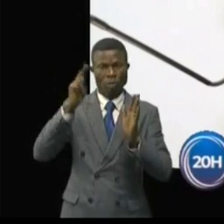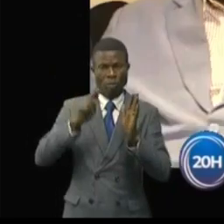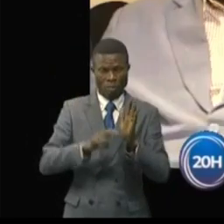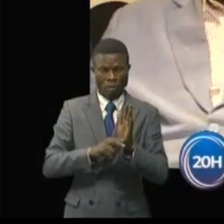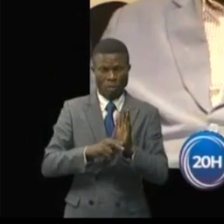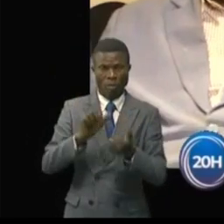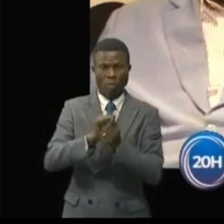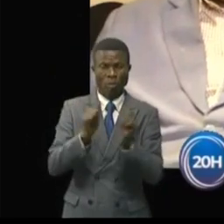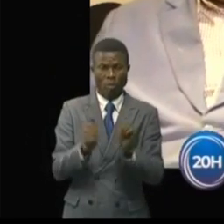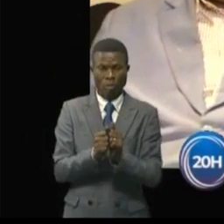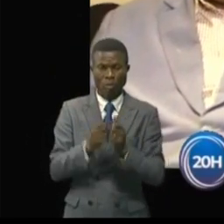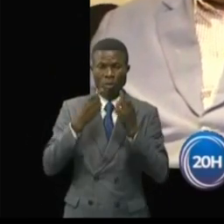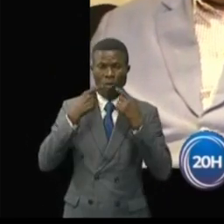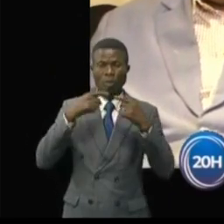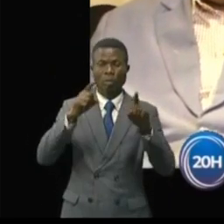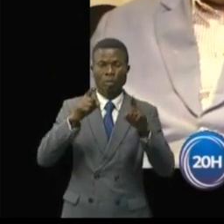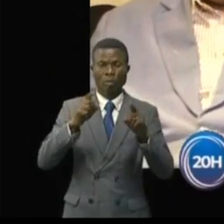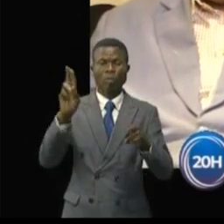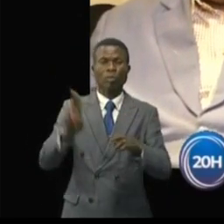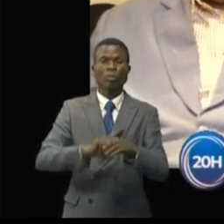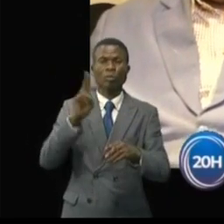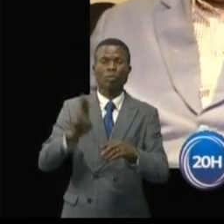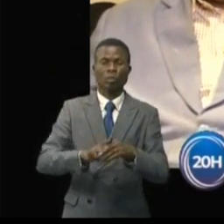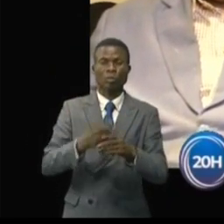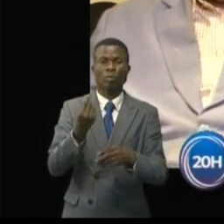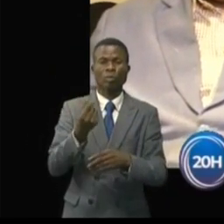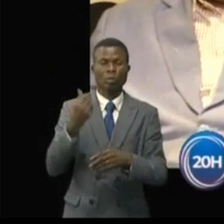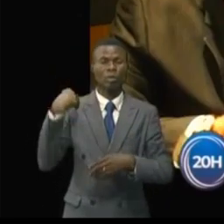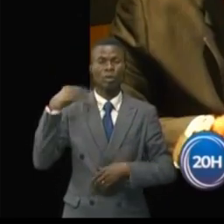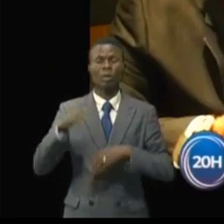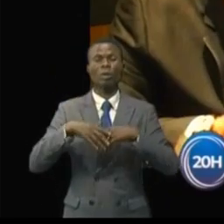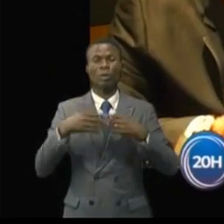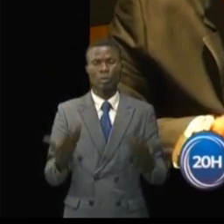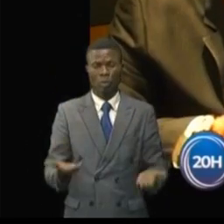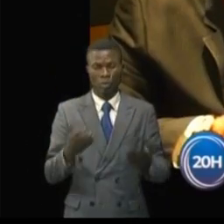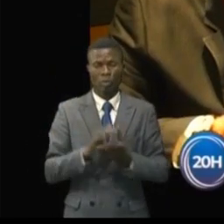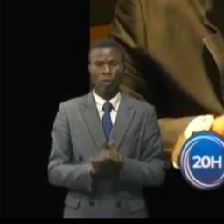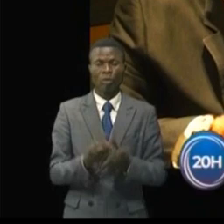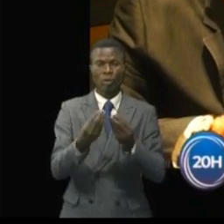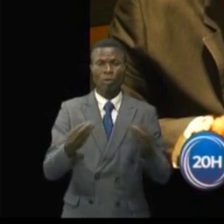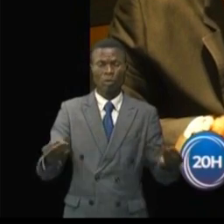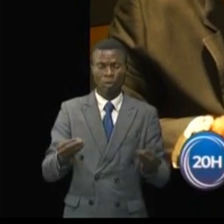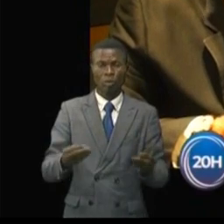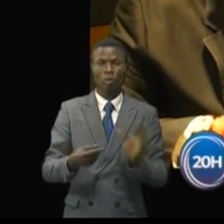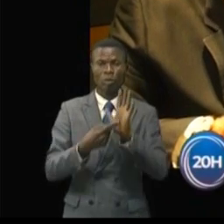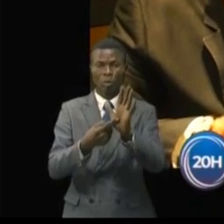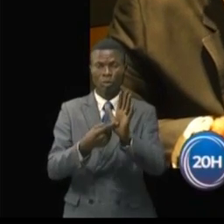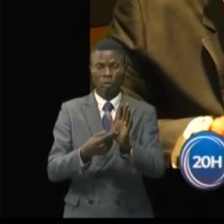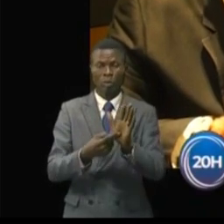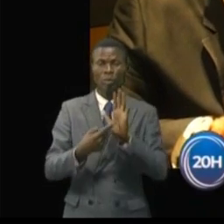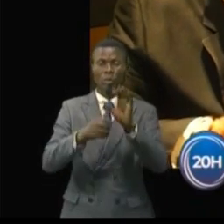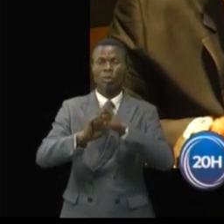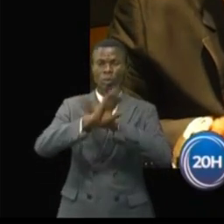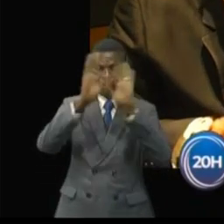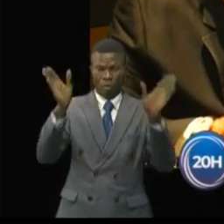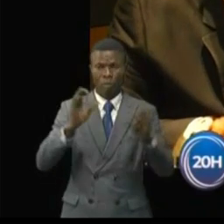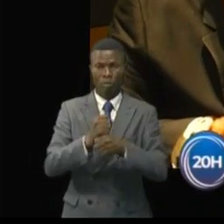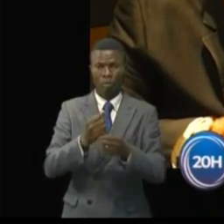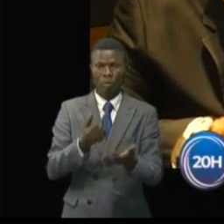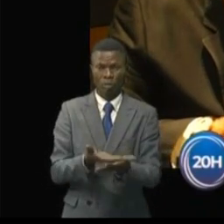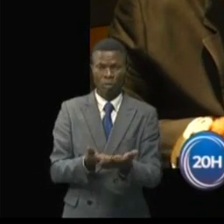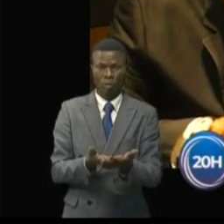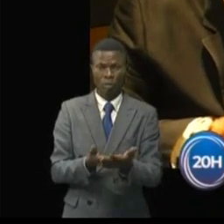la déclaration et l'utilisation des fonds publics. Les résultats portent sur la transparence, c'est-à-dire